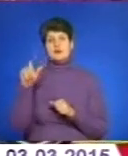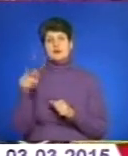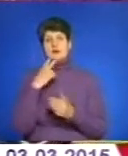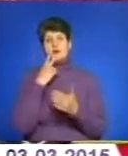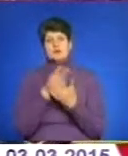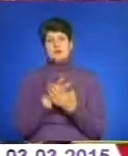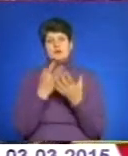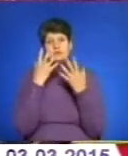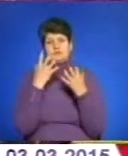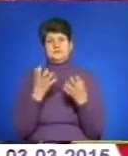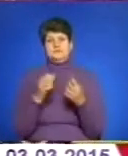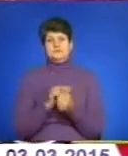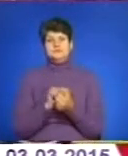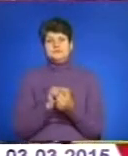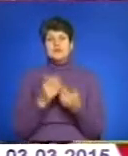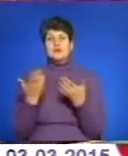темну матерію, яка,